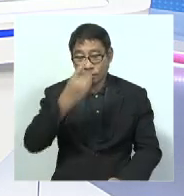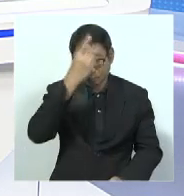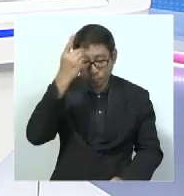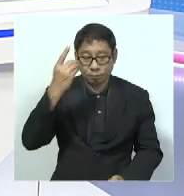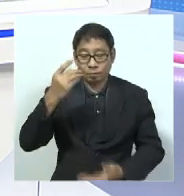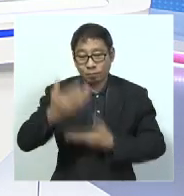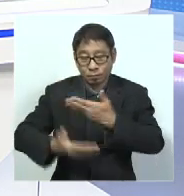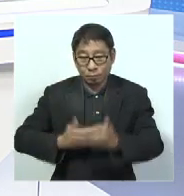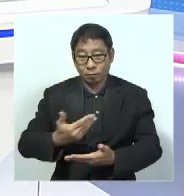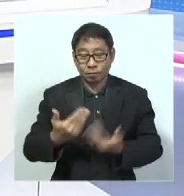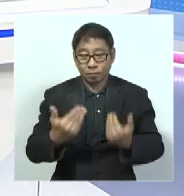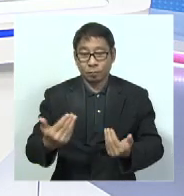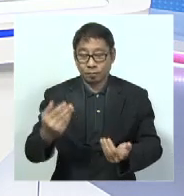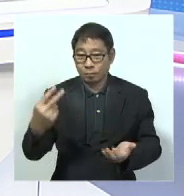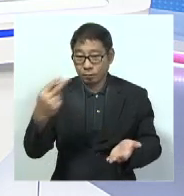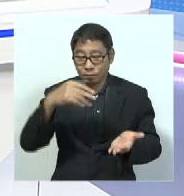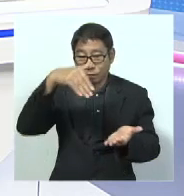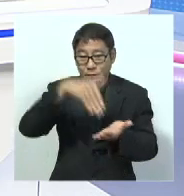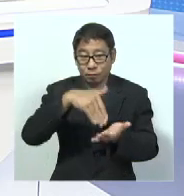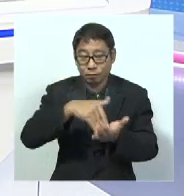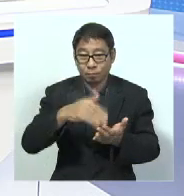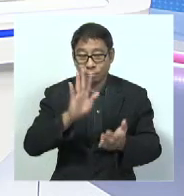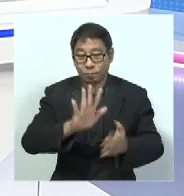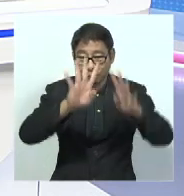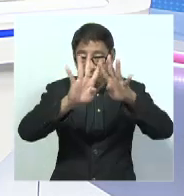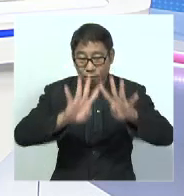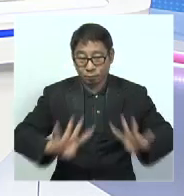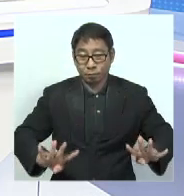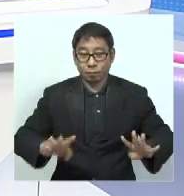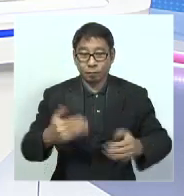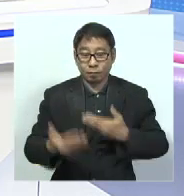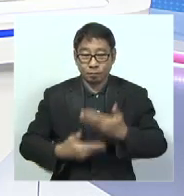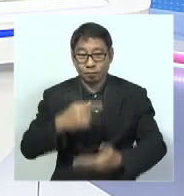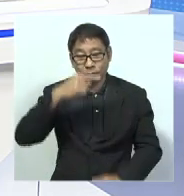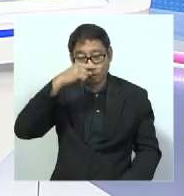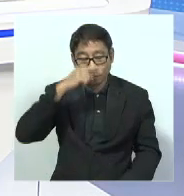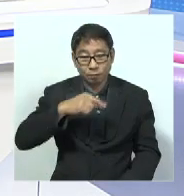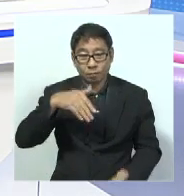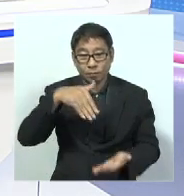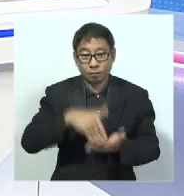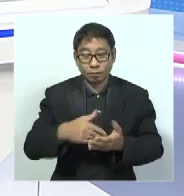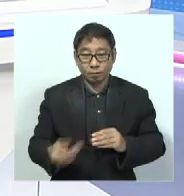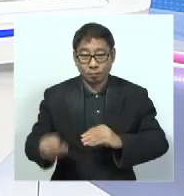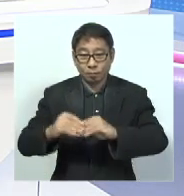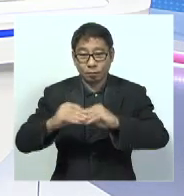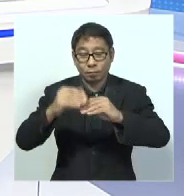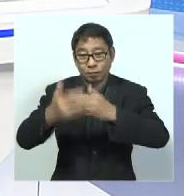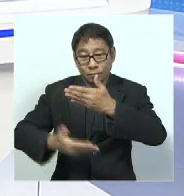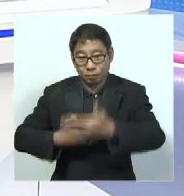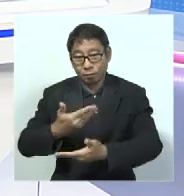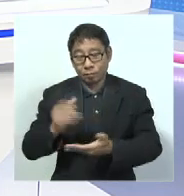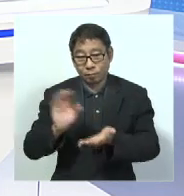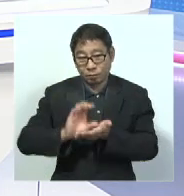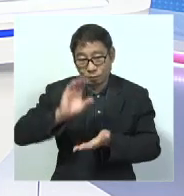ายเหมือนกันแล้วก็มองเราเนี่ยเป็นศูนย์กลางด้วยเพราะไทยเนี่ยเป็นศูนย์กลางของอาเซียนการที่จะเอาไทยเองเป็นศูนย์กลางในการขยายเรื่องของการค้า